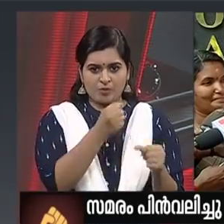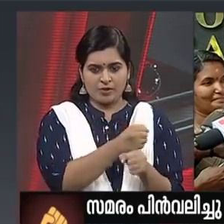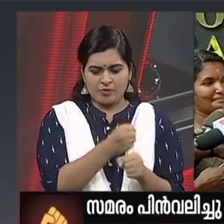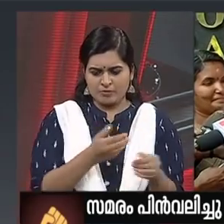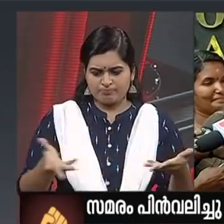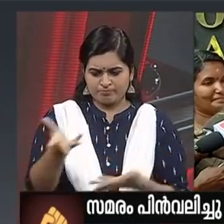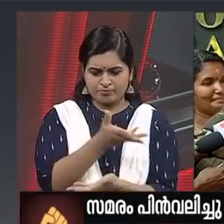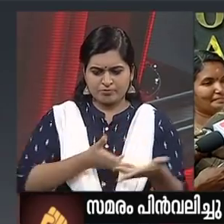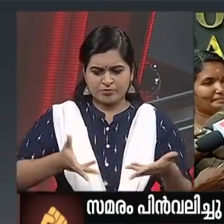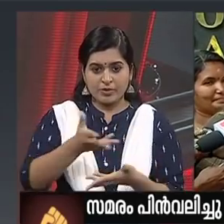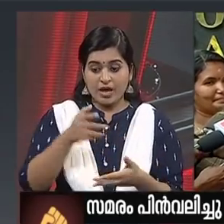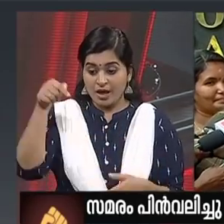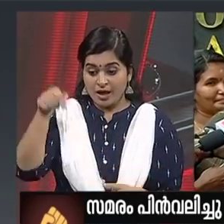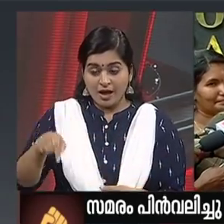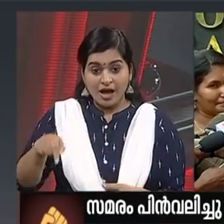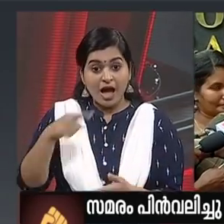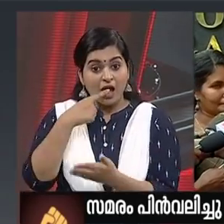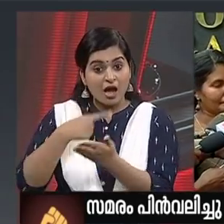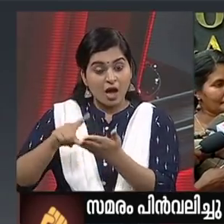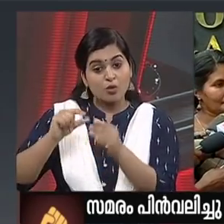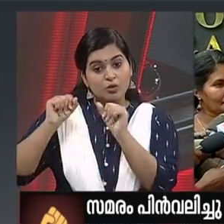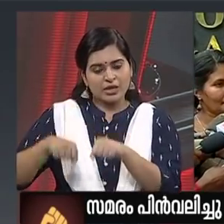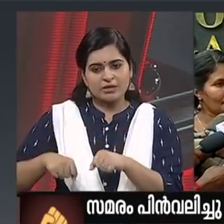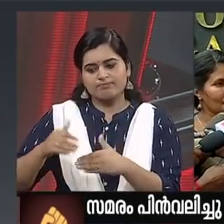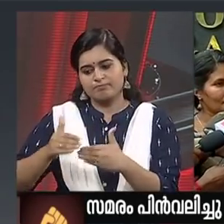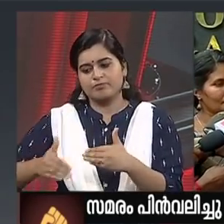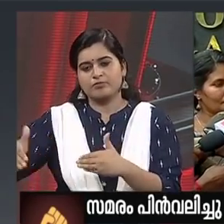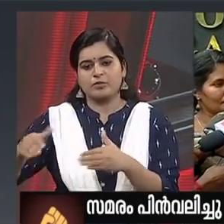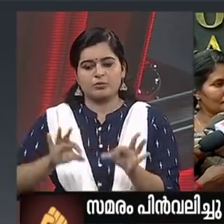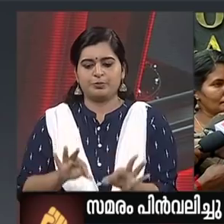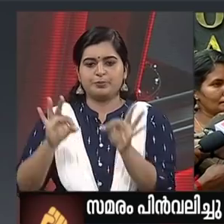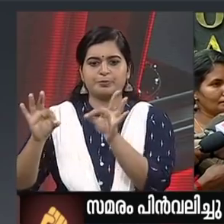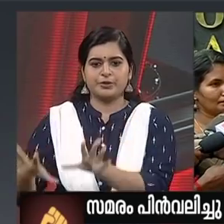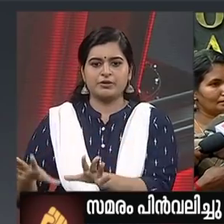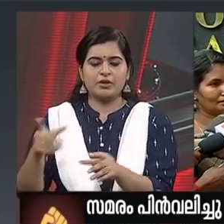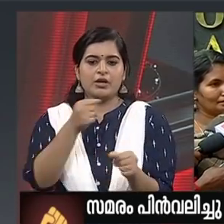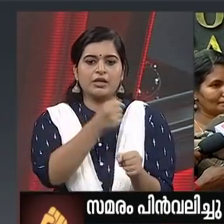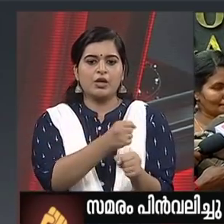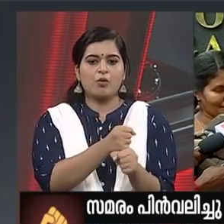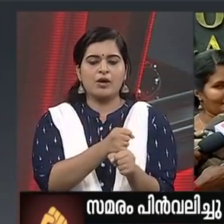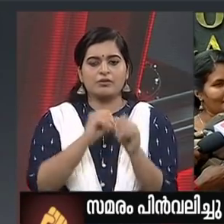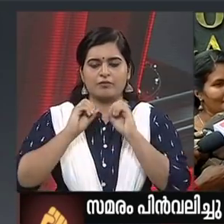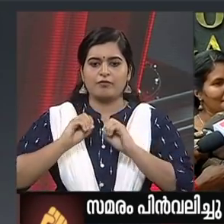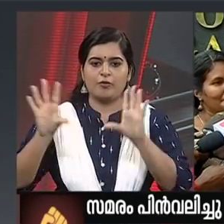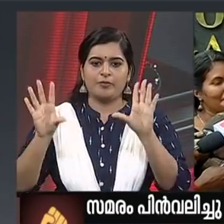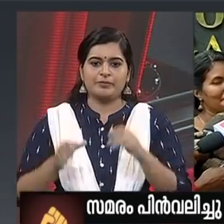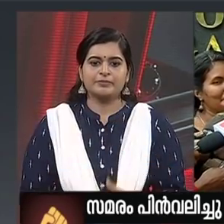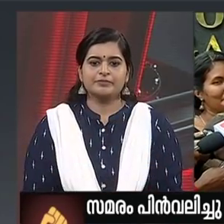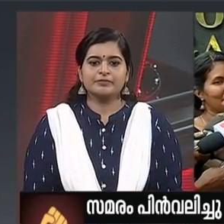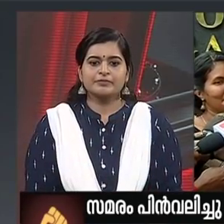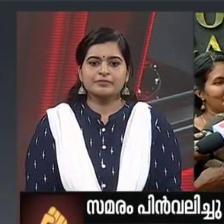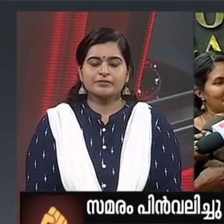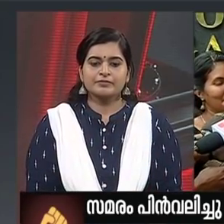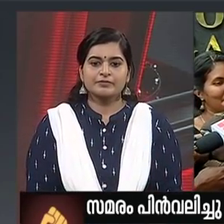കമ്മീഷൻ്റെ അനുമതി ലഭിക്കുന്ന വഴിക്ക് നടപ്പിലാക്കാൻ സർക്കാർ തയ്യാറാണെന്ന് ഞങ്ങളെ അറിയിച്ചിരിക്കുകയാണ്. അതുവഴി